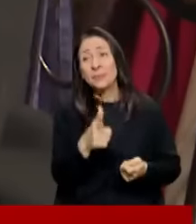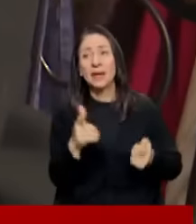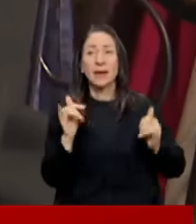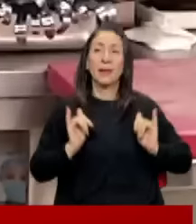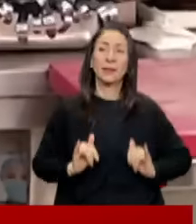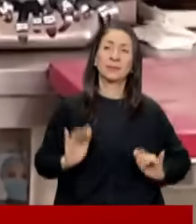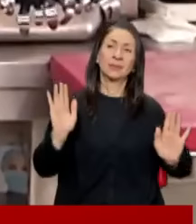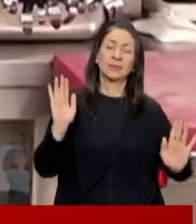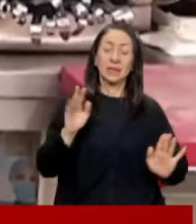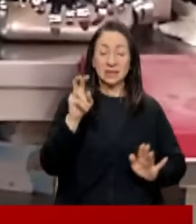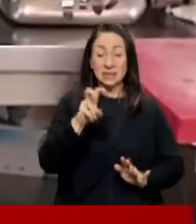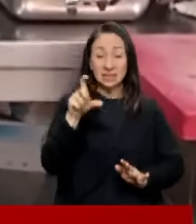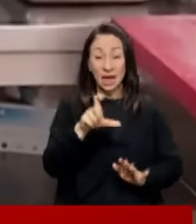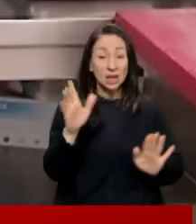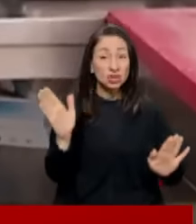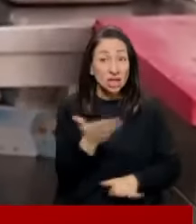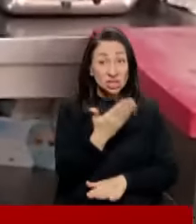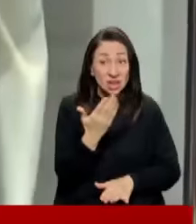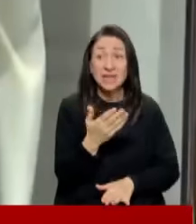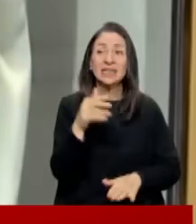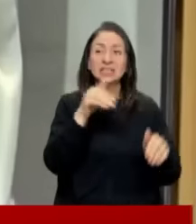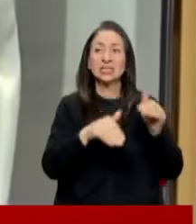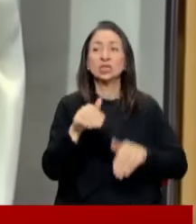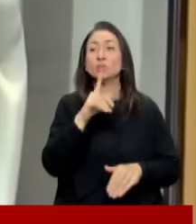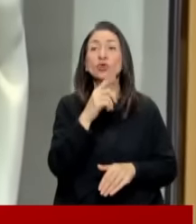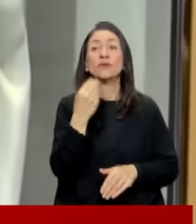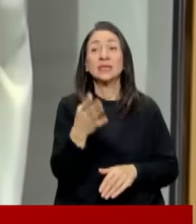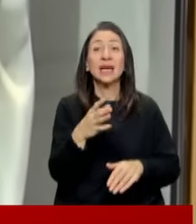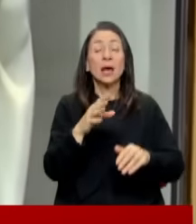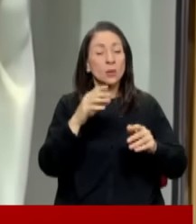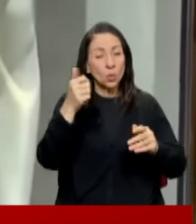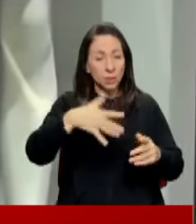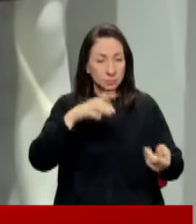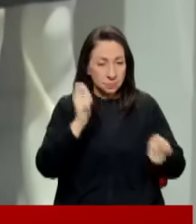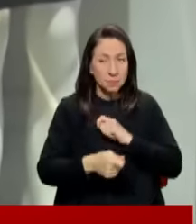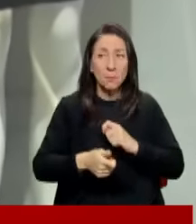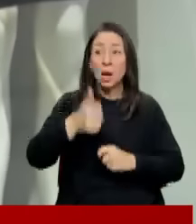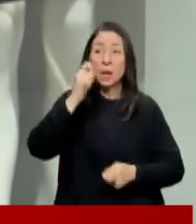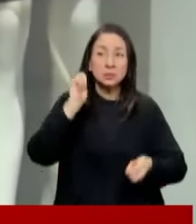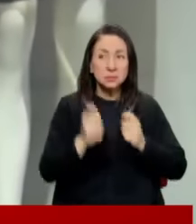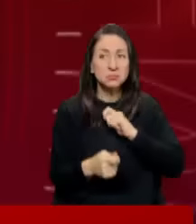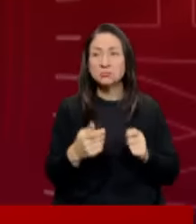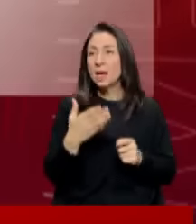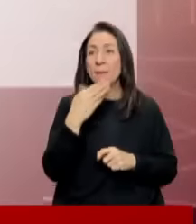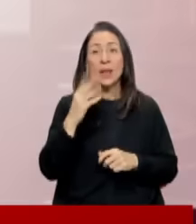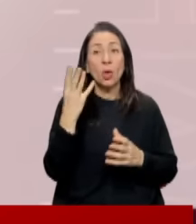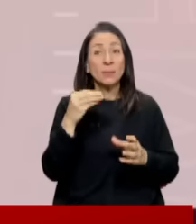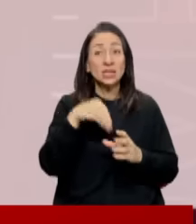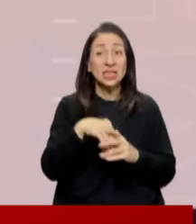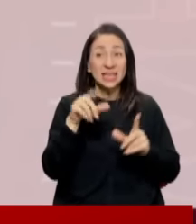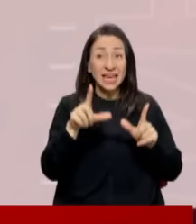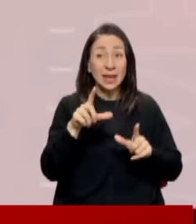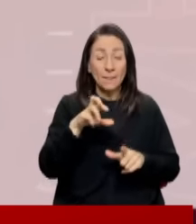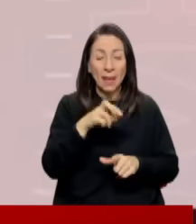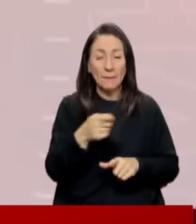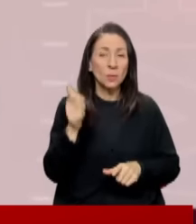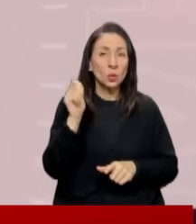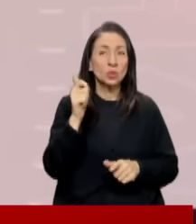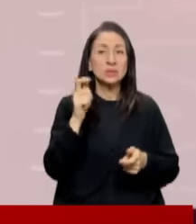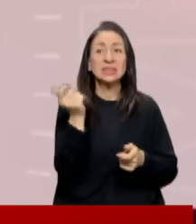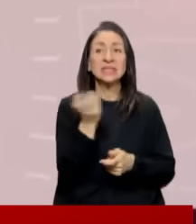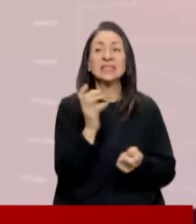rahat etsin. 8 ay geçti üzerinden, seçim vaadiydi. Kabine değişti, bakan değişti ama emekli olmak için gereken prim gün